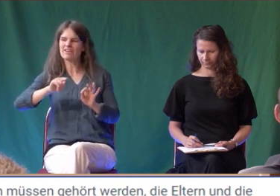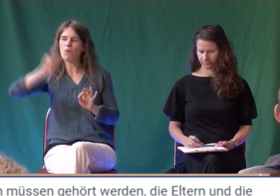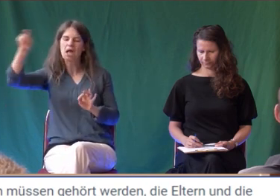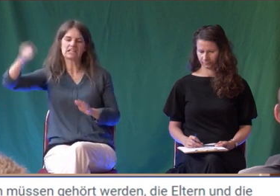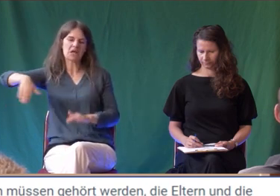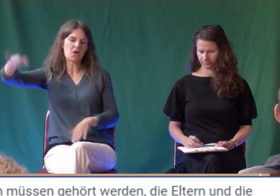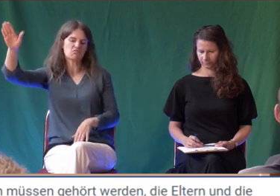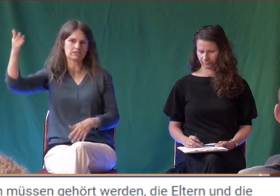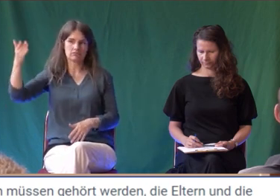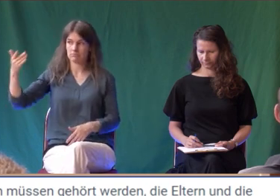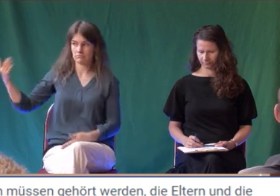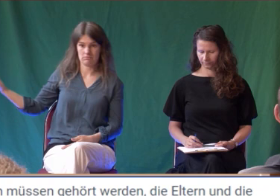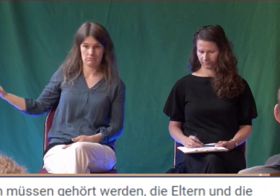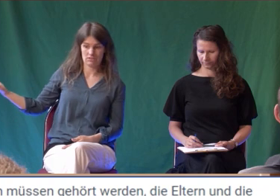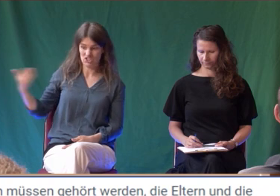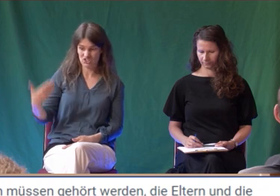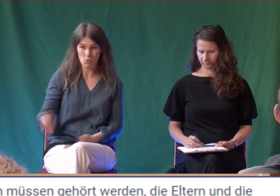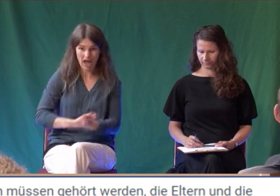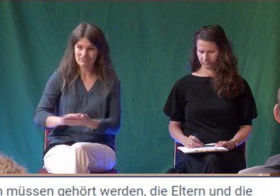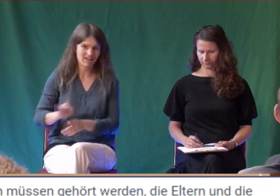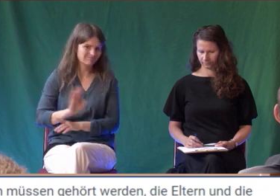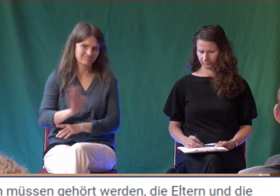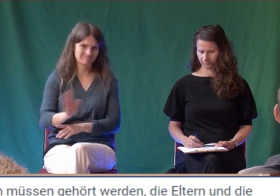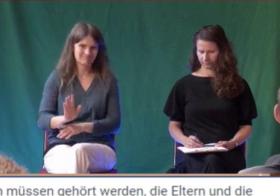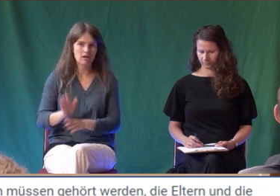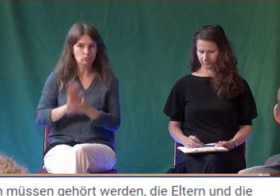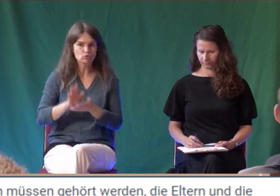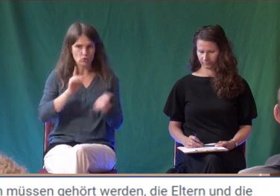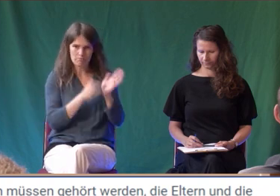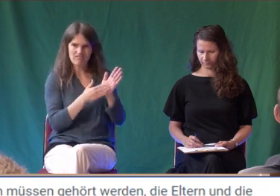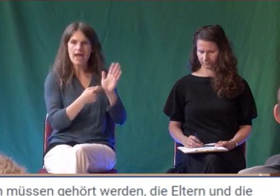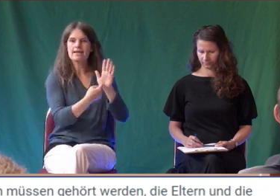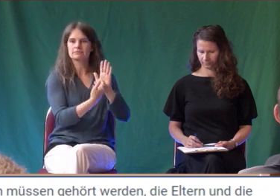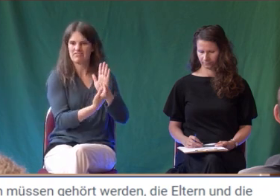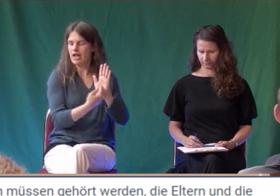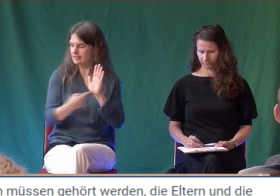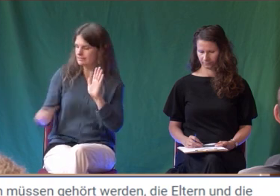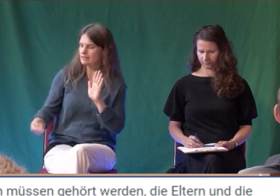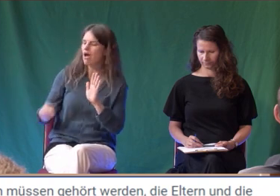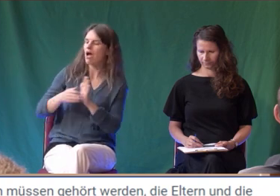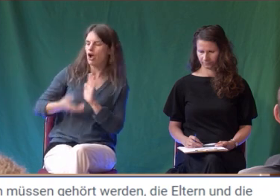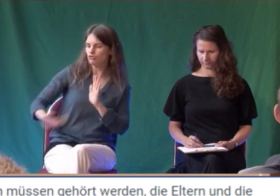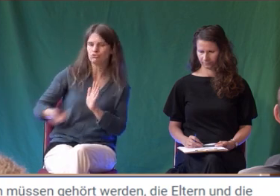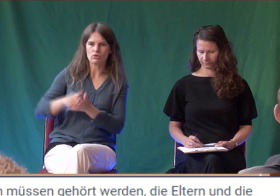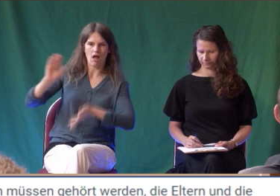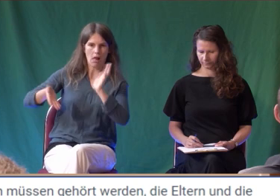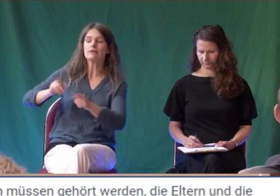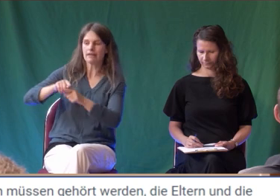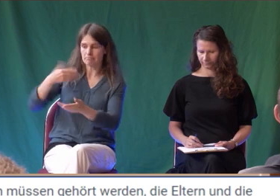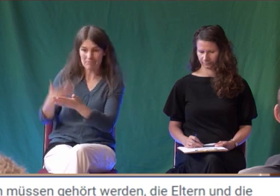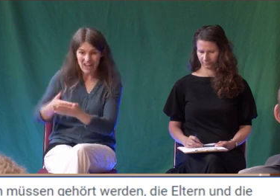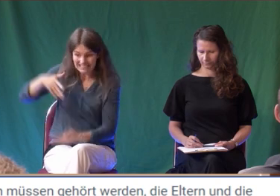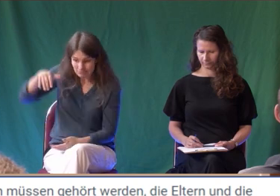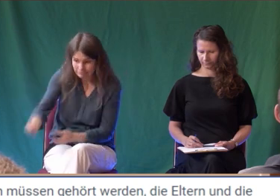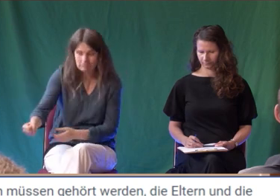schon sozusagen nachweisen dass das Kind misshandelt wird oder stark vernachlässigt wird und auch dann gilt dann